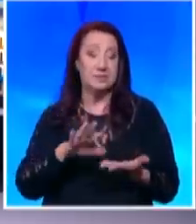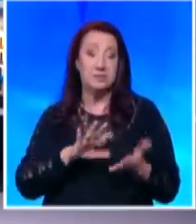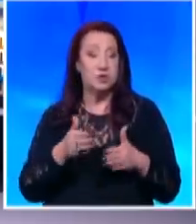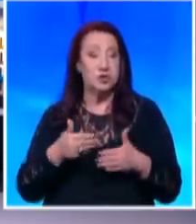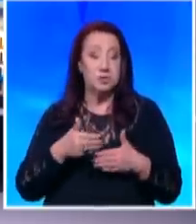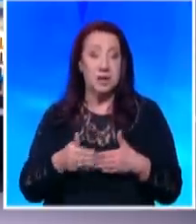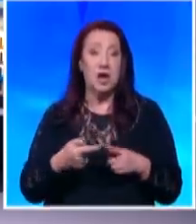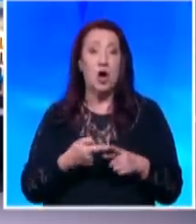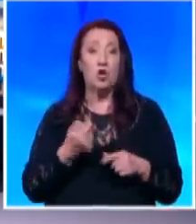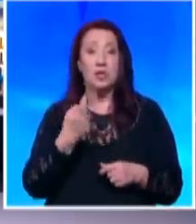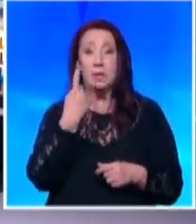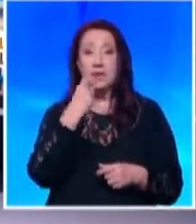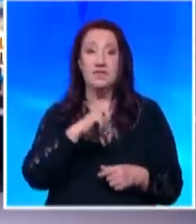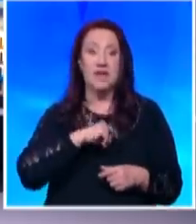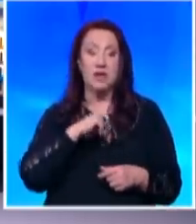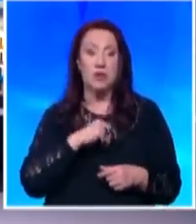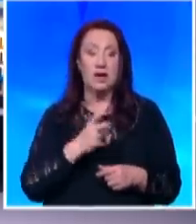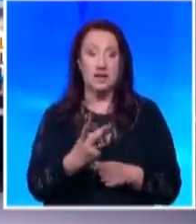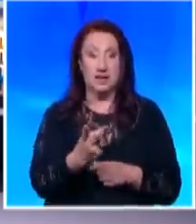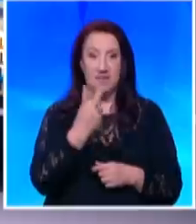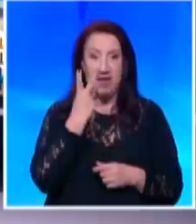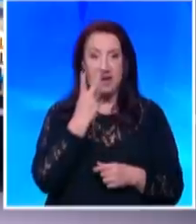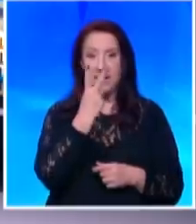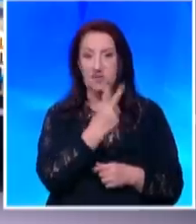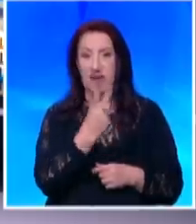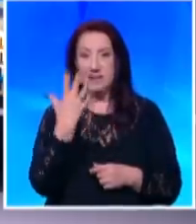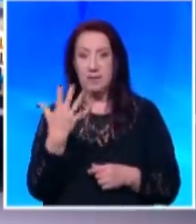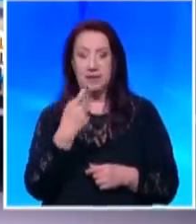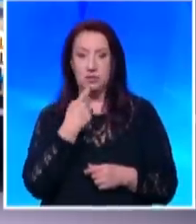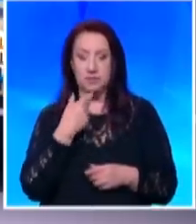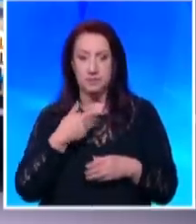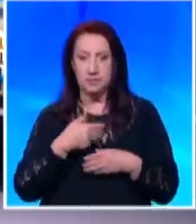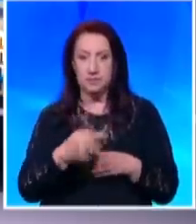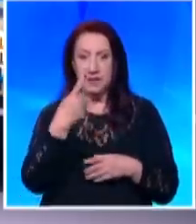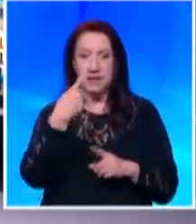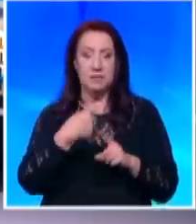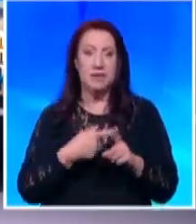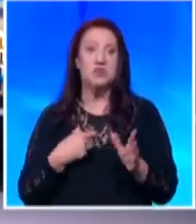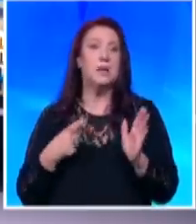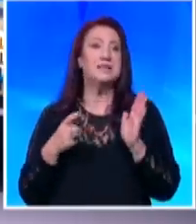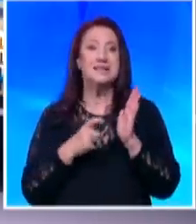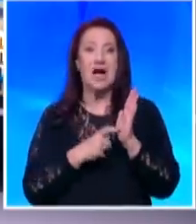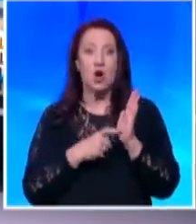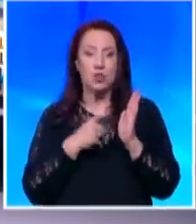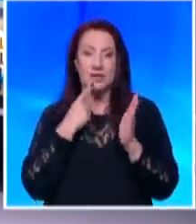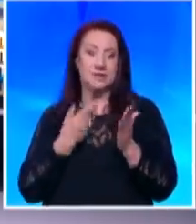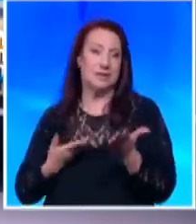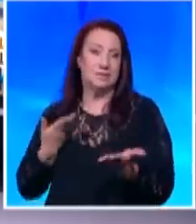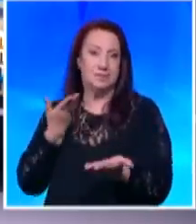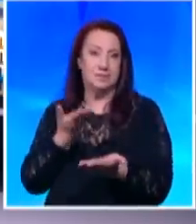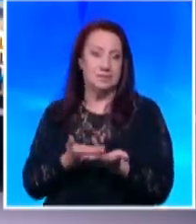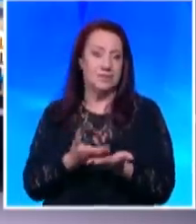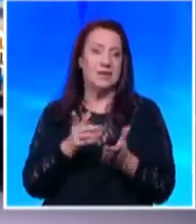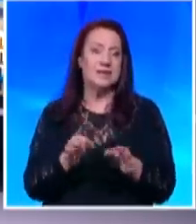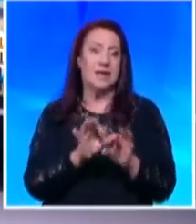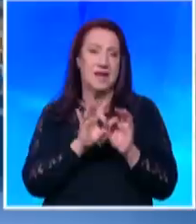от 1 януари 2025. А до месец ще бъде готов закона за въвеждането му, стана ясно на форум в